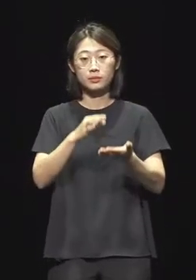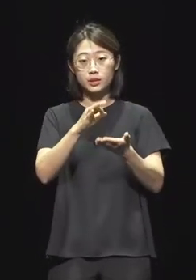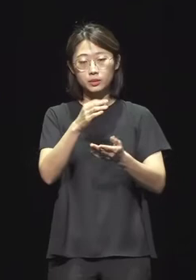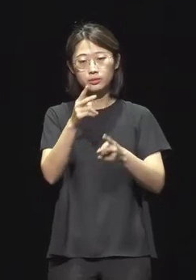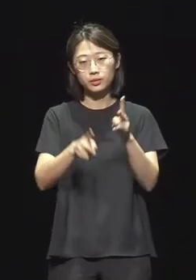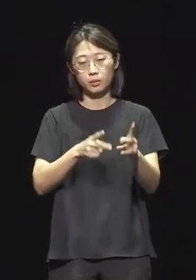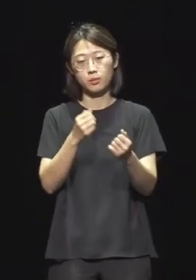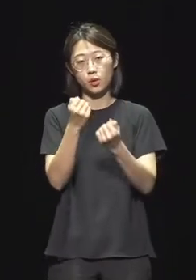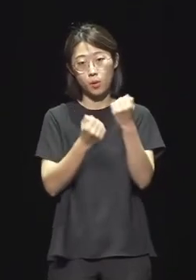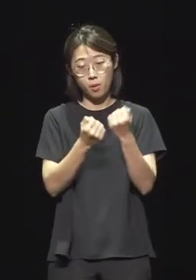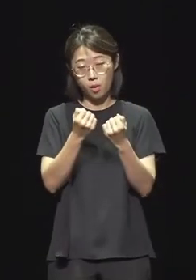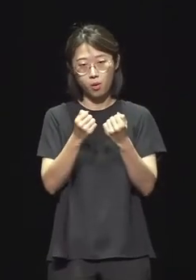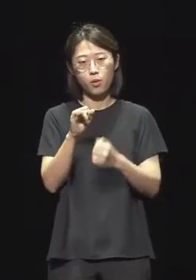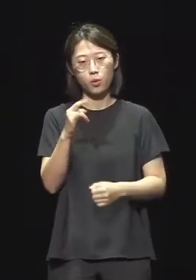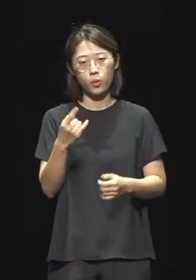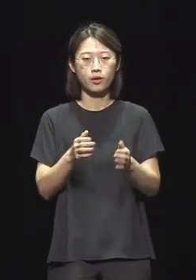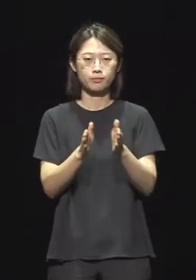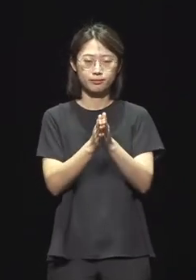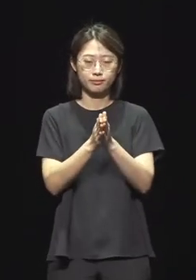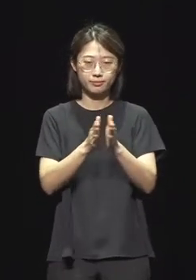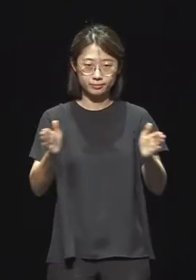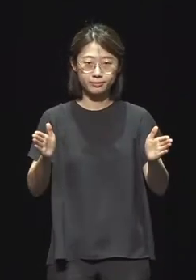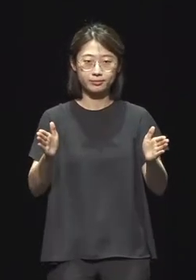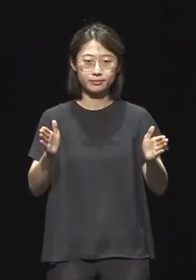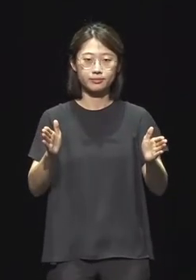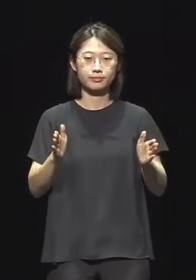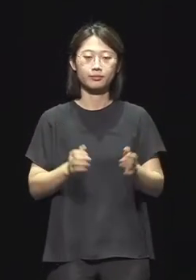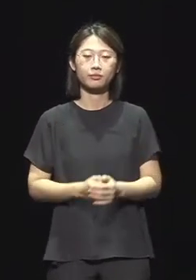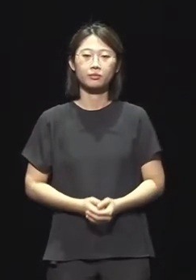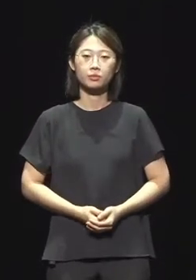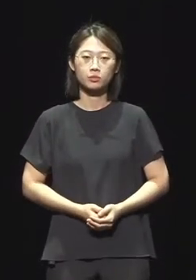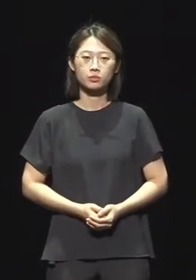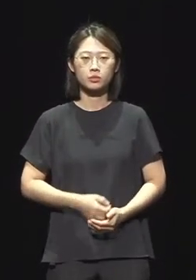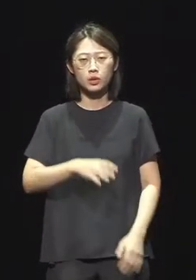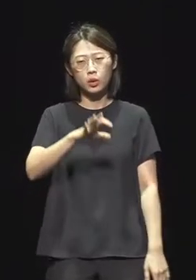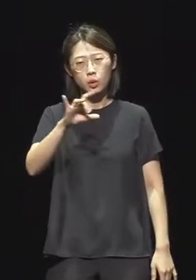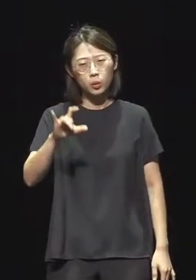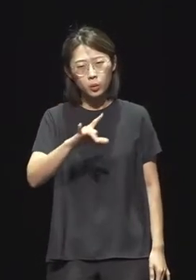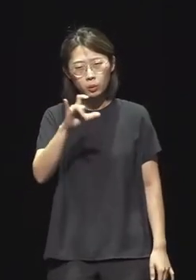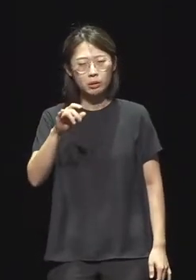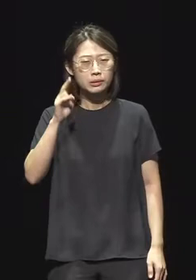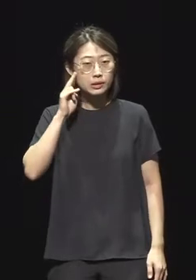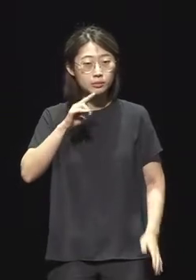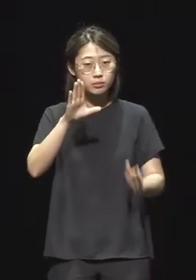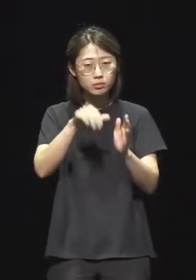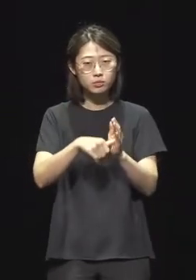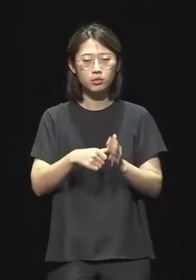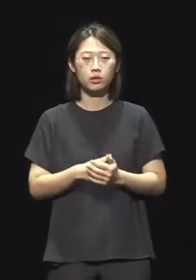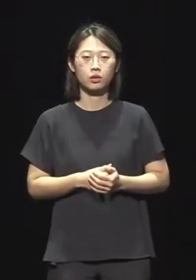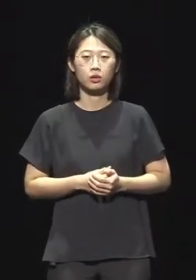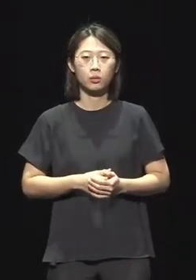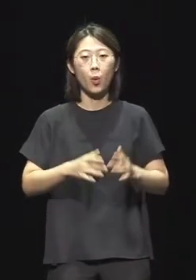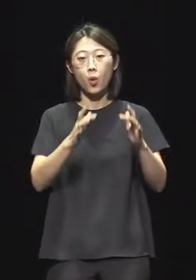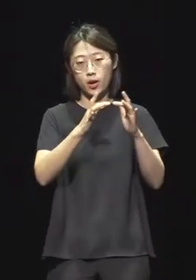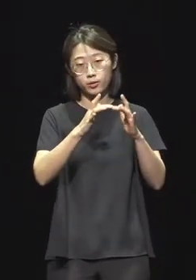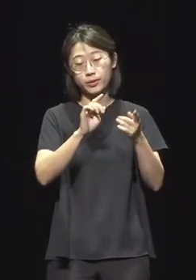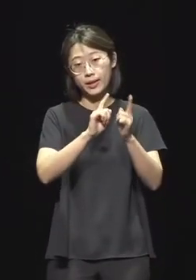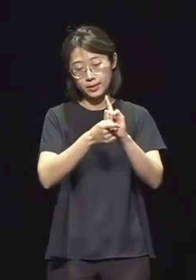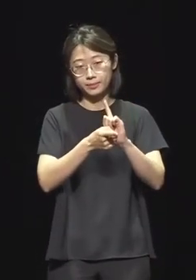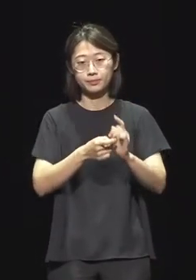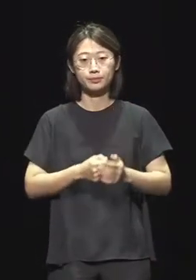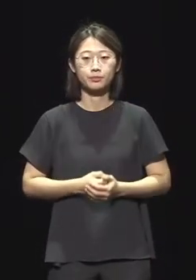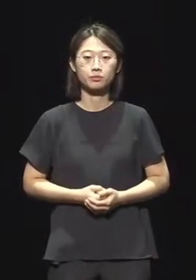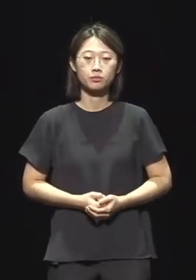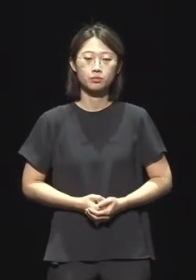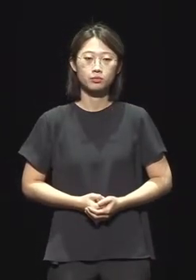사업설명회를 개최하게 되었습니다. 코로나가 한창이던 지난 기간에는 온라인으로